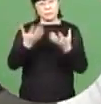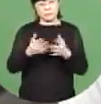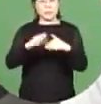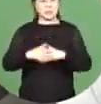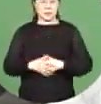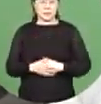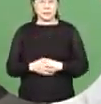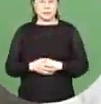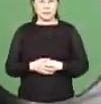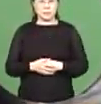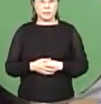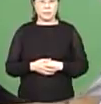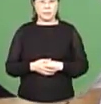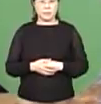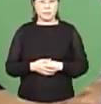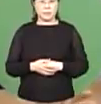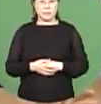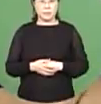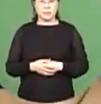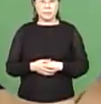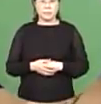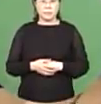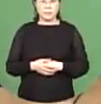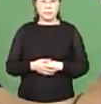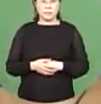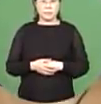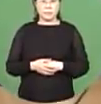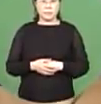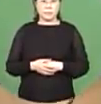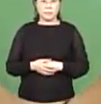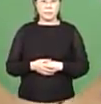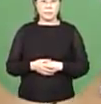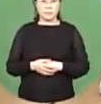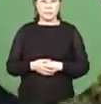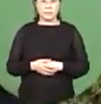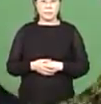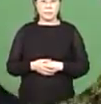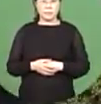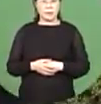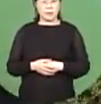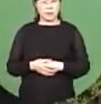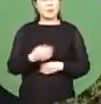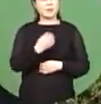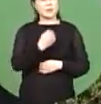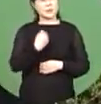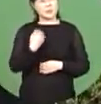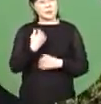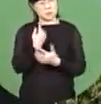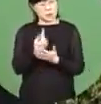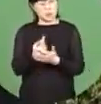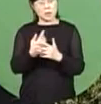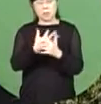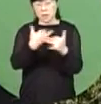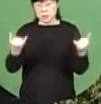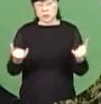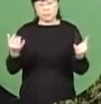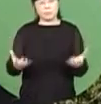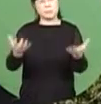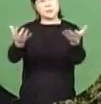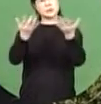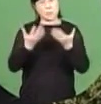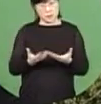ましたああああああうーんまあできるだけ多くの人に来てもらって